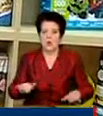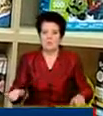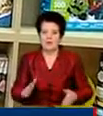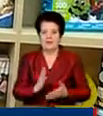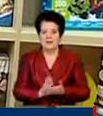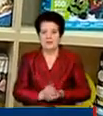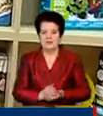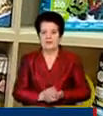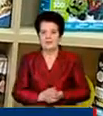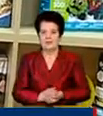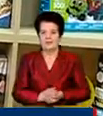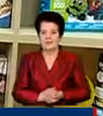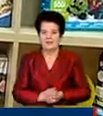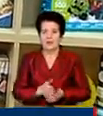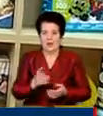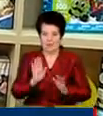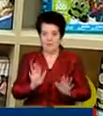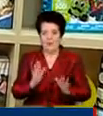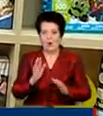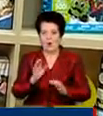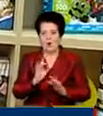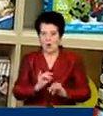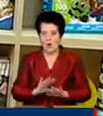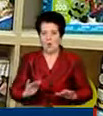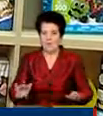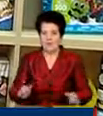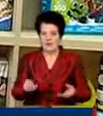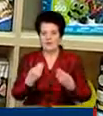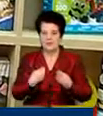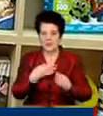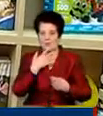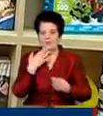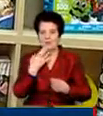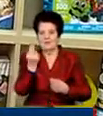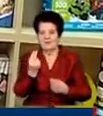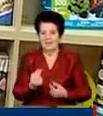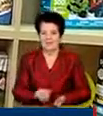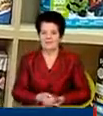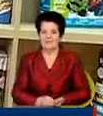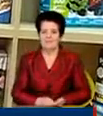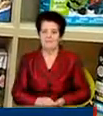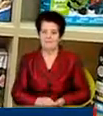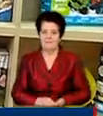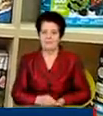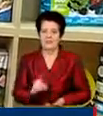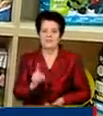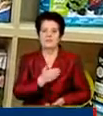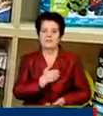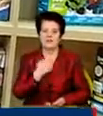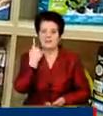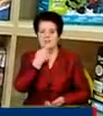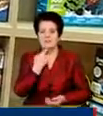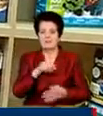mărturi? E pentru copii. Da? Da. Sunt multe desene. Da, ție îți place să stai în